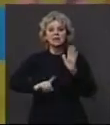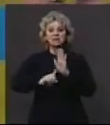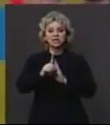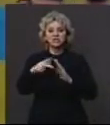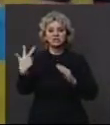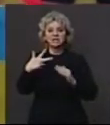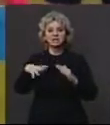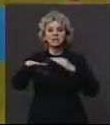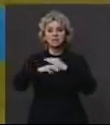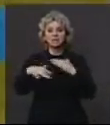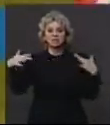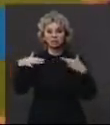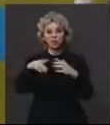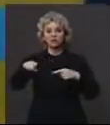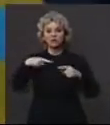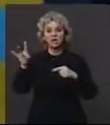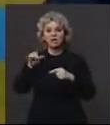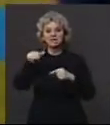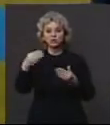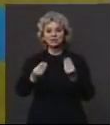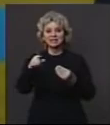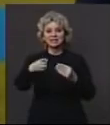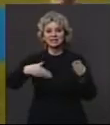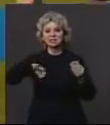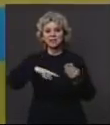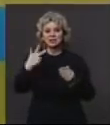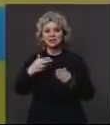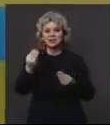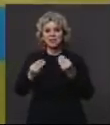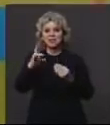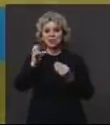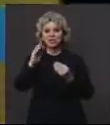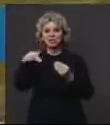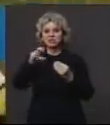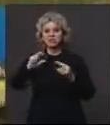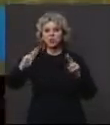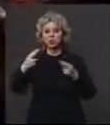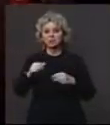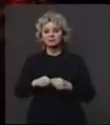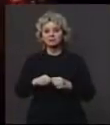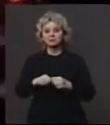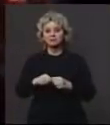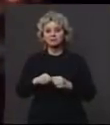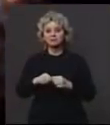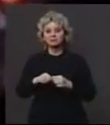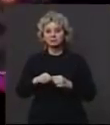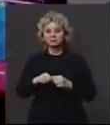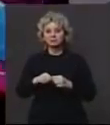Начался третий, последний сбор. Футбольный Ростов сыграет в Испании 3 матча с норвежскими клубами.